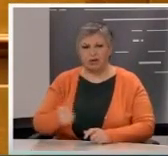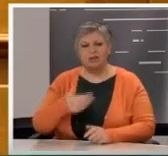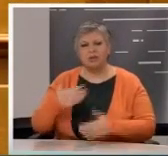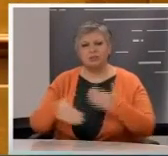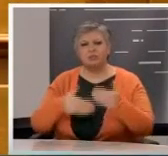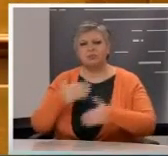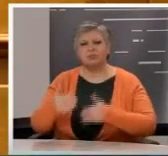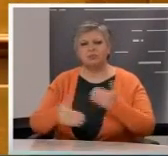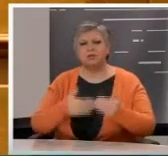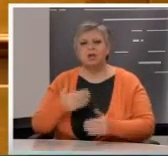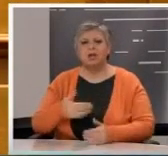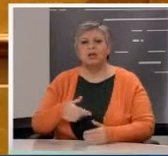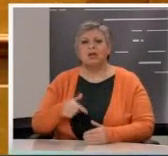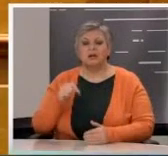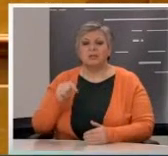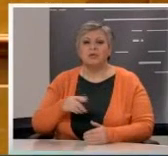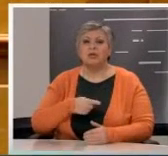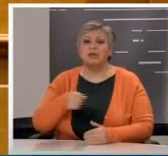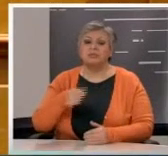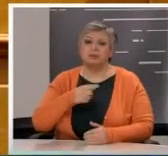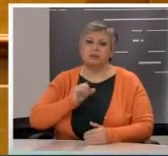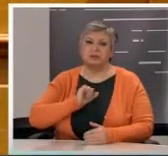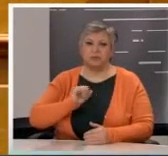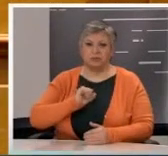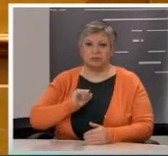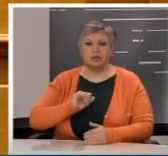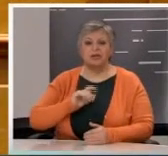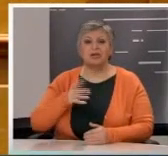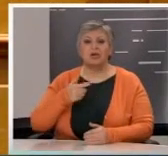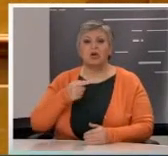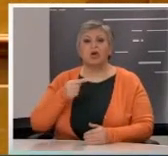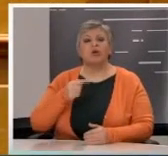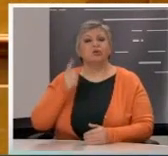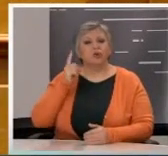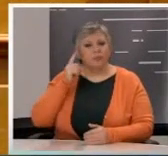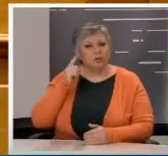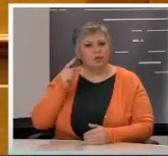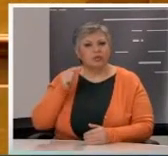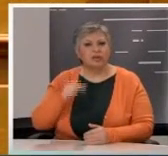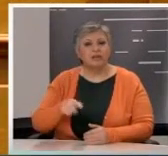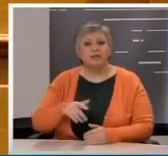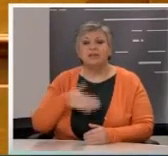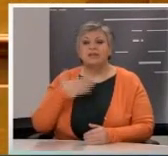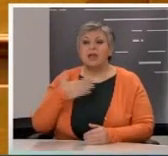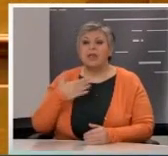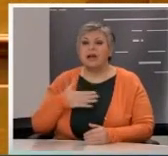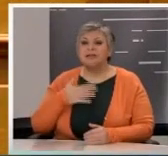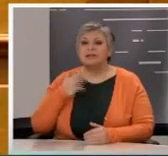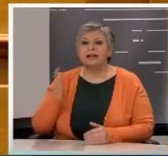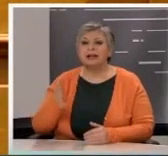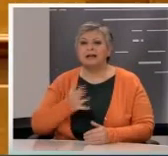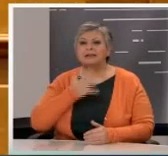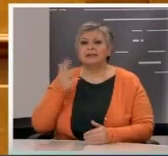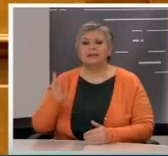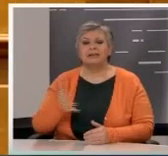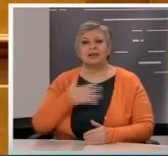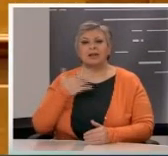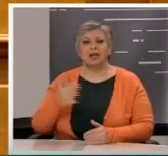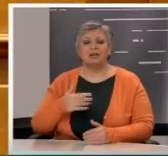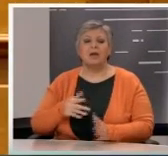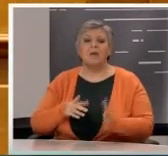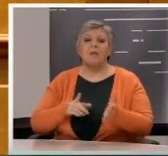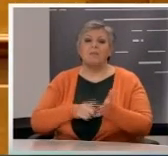την κατάσταση στην οποία βρίσκεται. Εν πάση περιπτώσει, εγώ νομίζω ότι αν θέλετε να επιτύχετε ένα οποιοδήποτε πολιτικό αποτέλεσμα σχετικά αξιοπρεπές, θα πρέπει